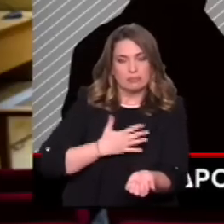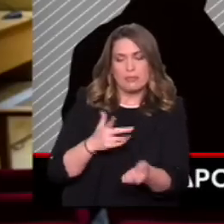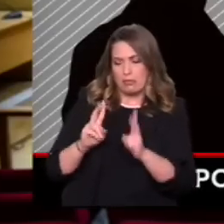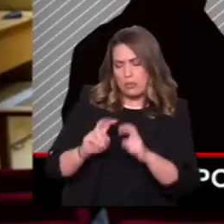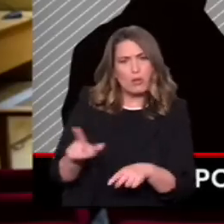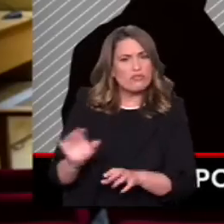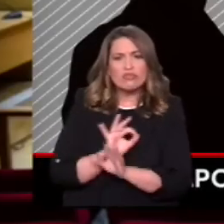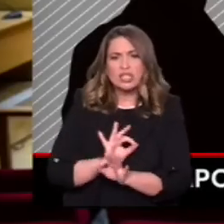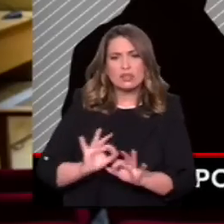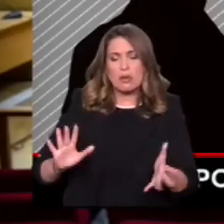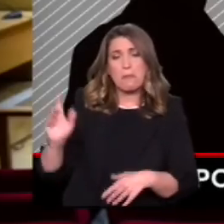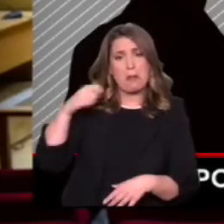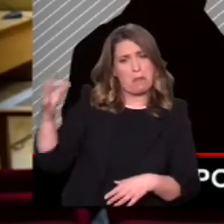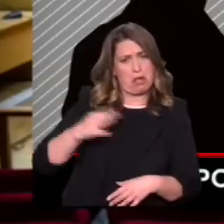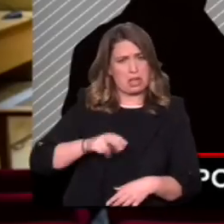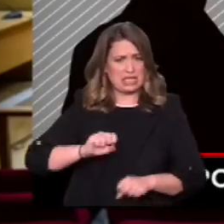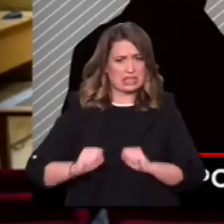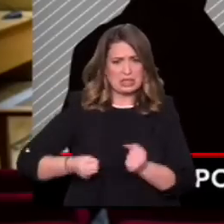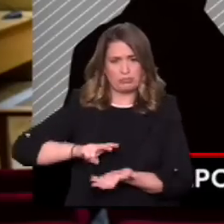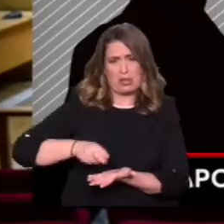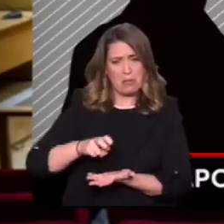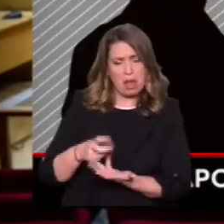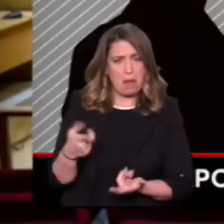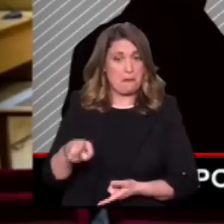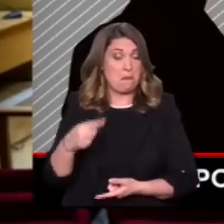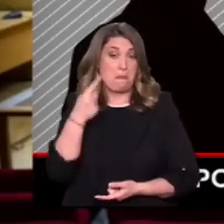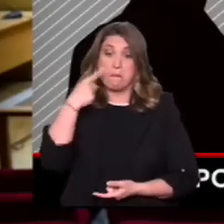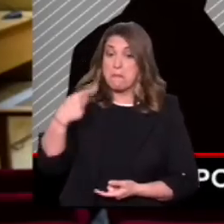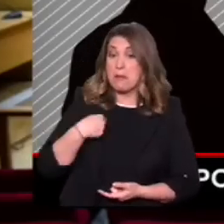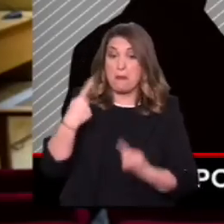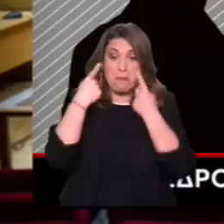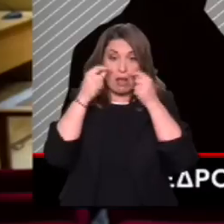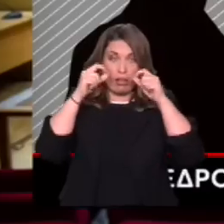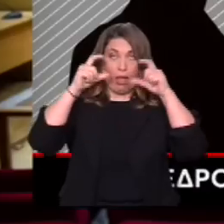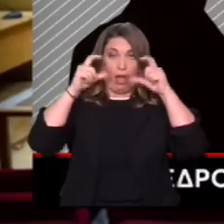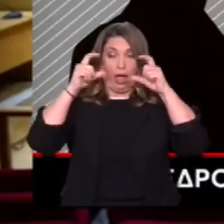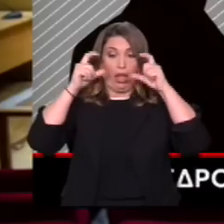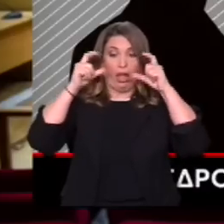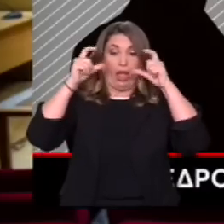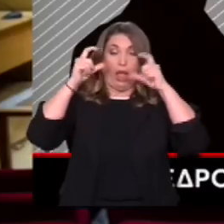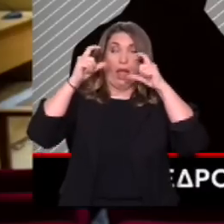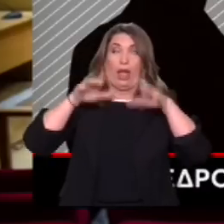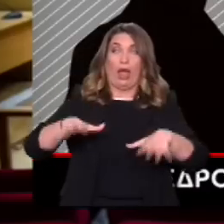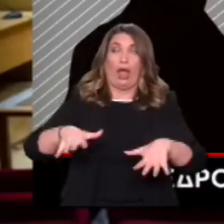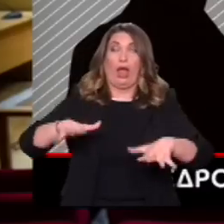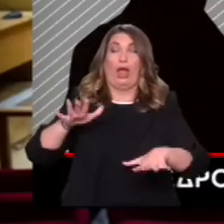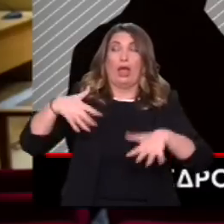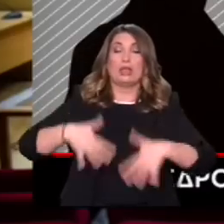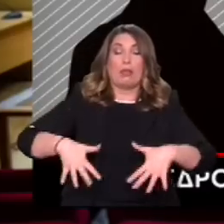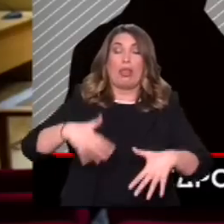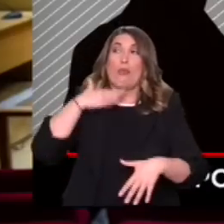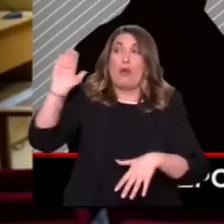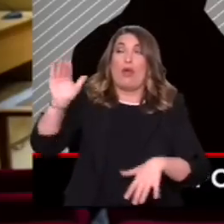φυσιολογικά. Η μητέρα μας είπε για σπασμούς. Μας είπε ότι τα ματάκια της ήταν ανοιχτά και ότι της είπε «Μαμά, τρέμω, δεν μπορώ να